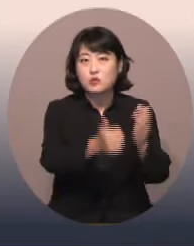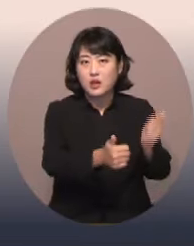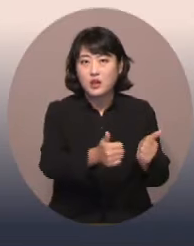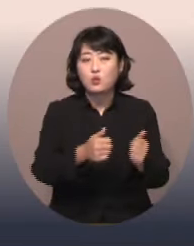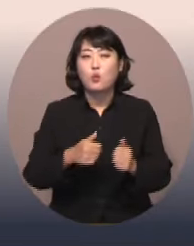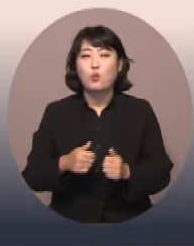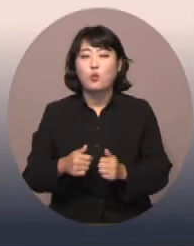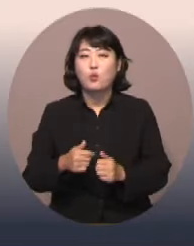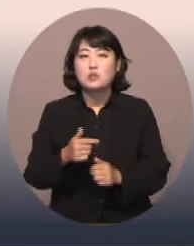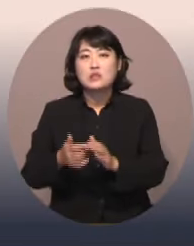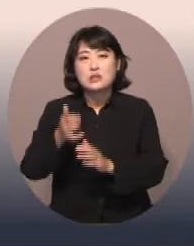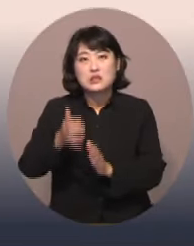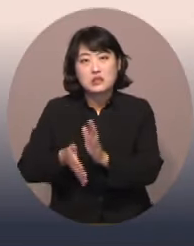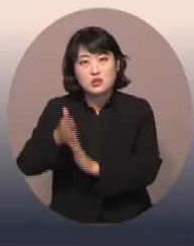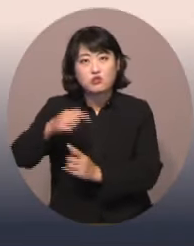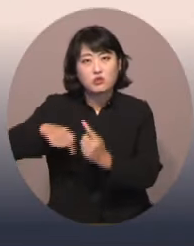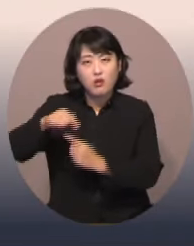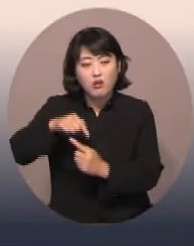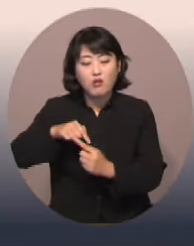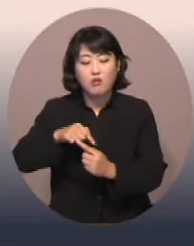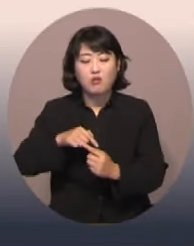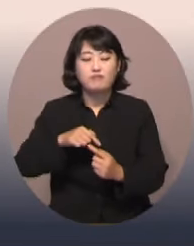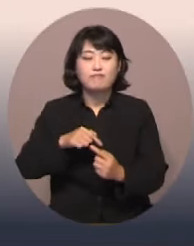의행 시정을이